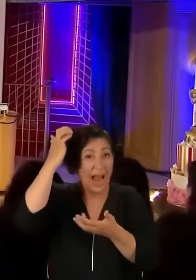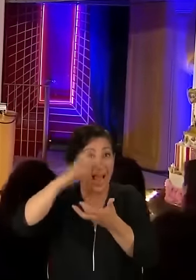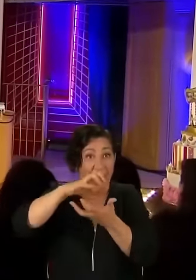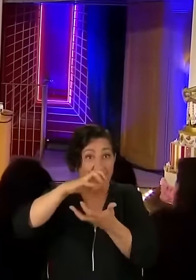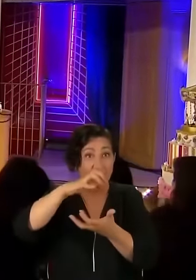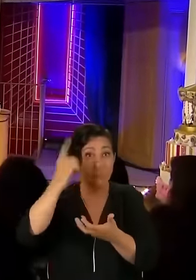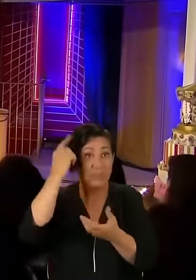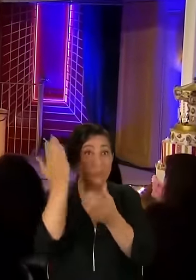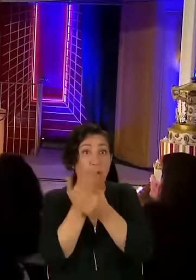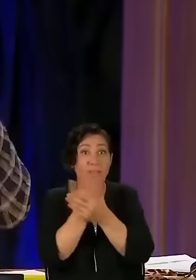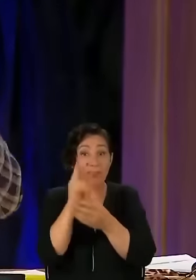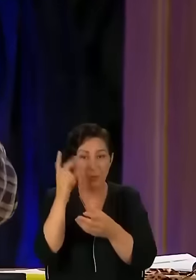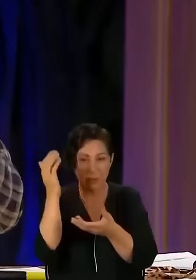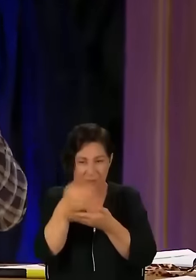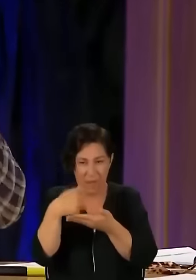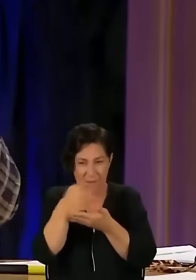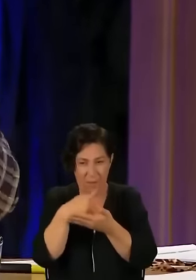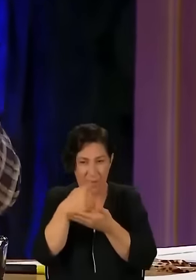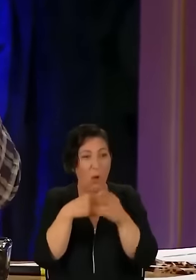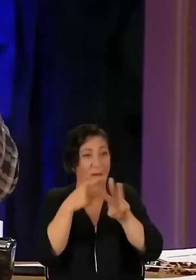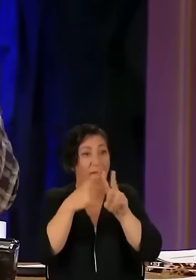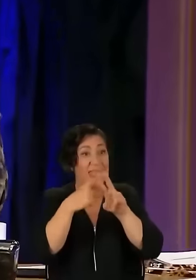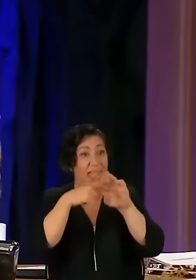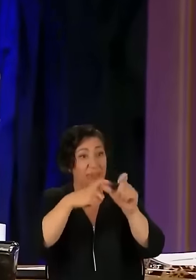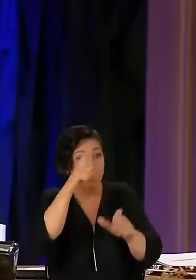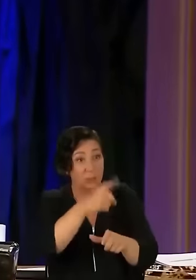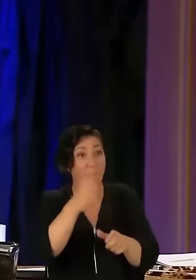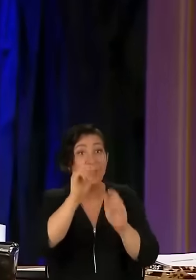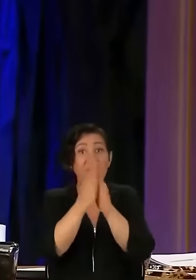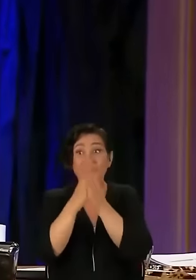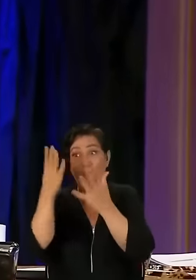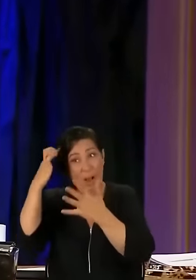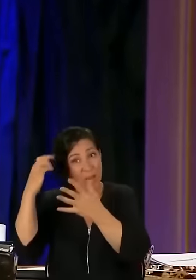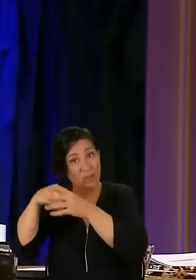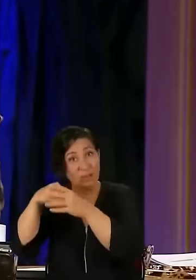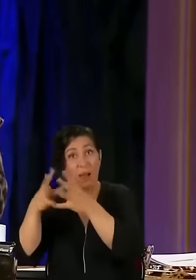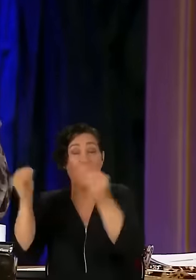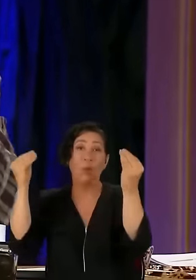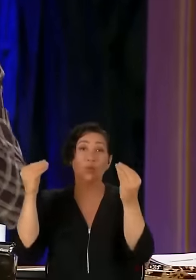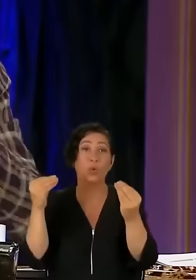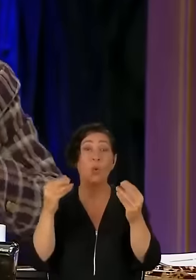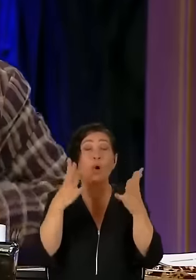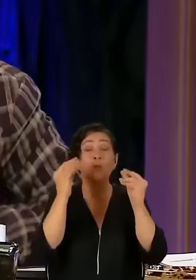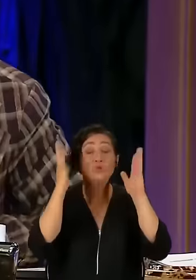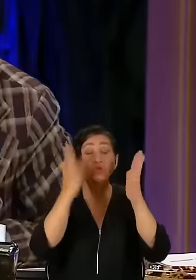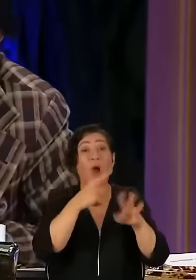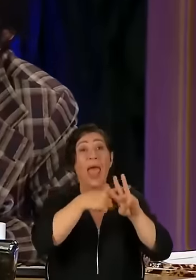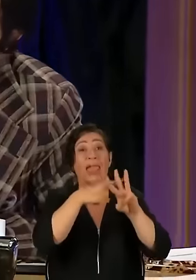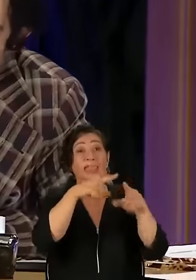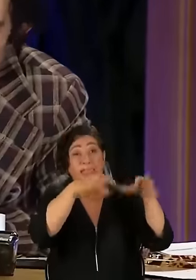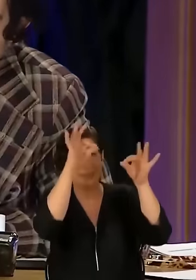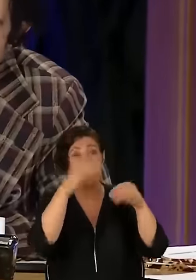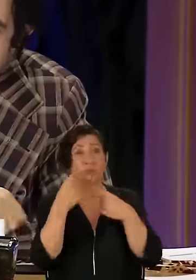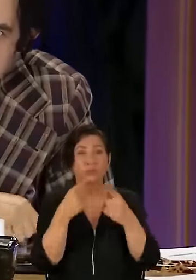da bir hard disk çalışıyor yani. Bu Enes Batur yüzünden bir Dostoyevski kitabı gitti beynimden yani. O kadar çok bununla ilgili haber okudum